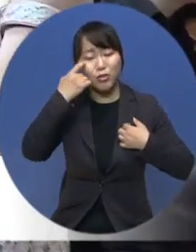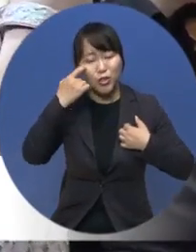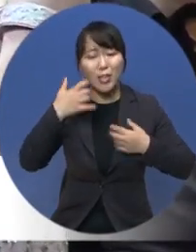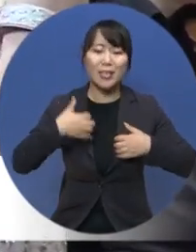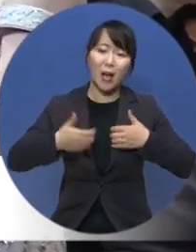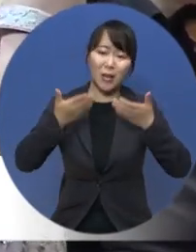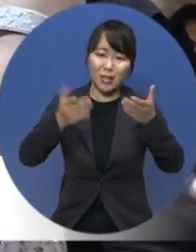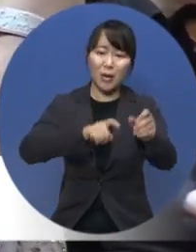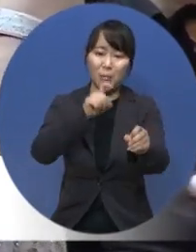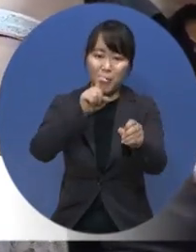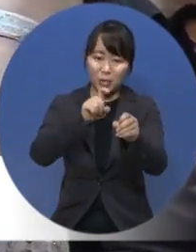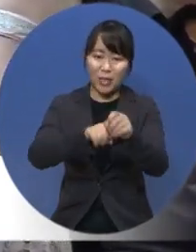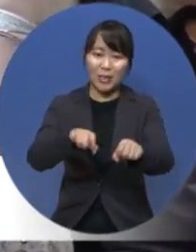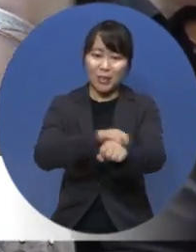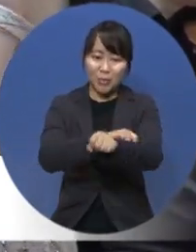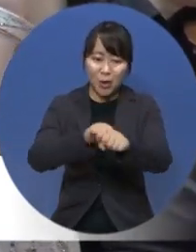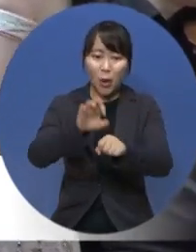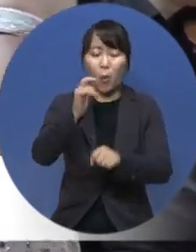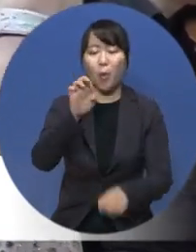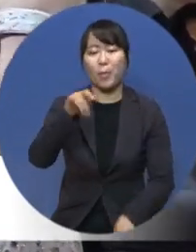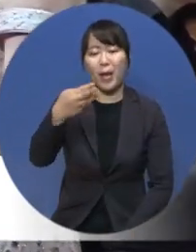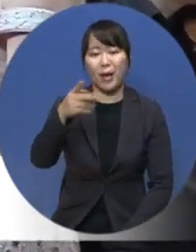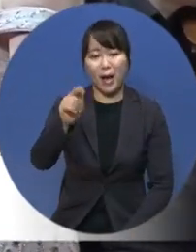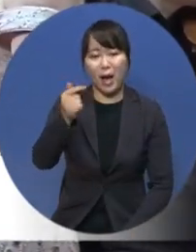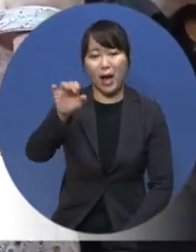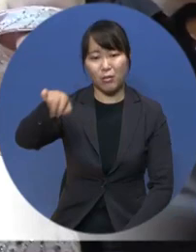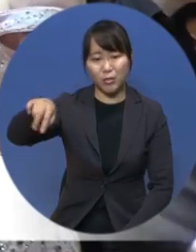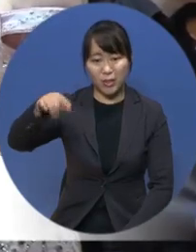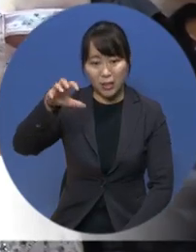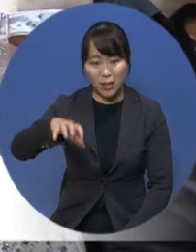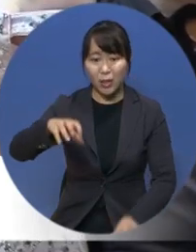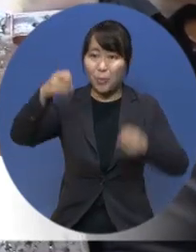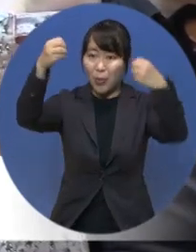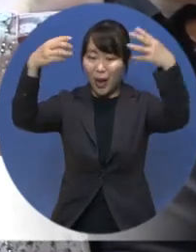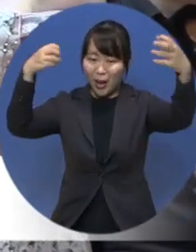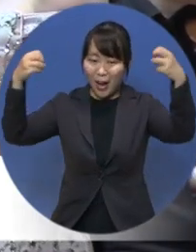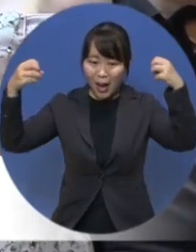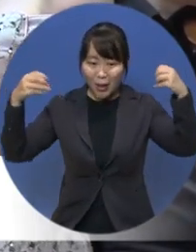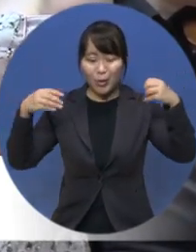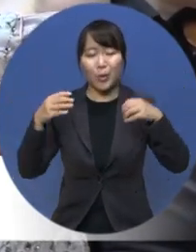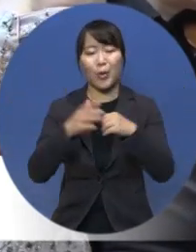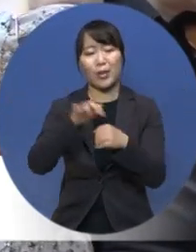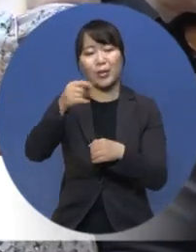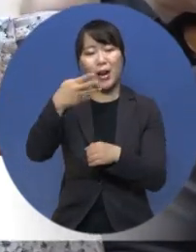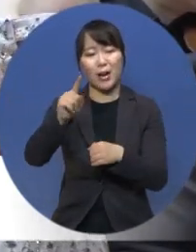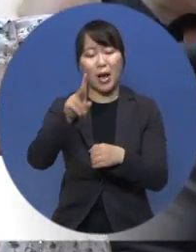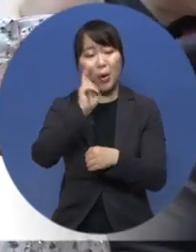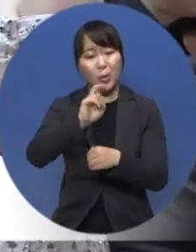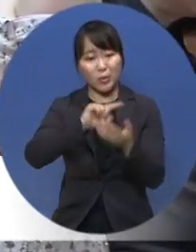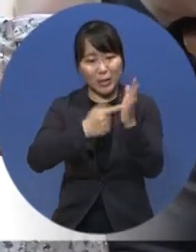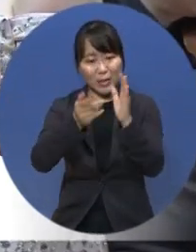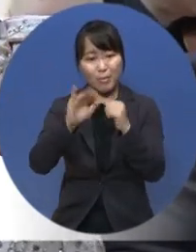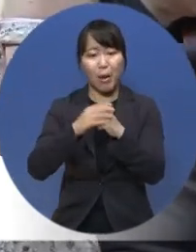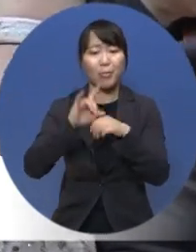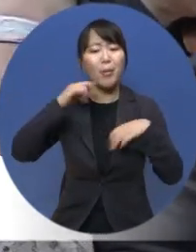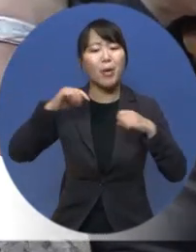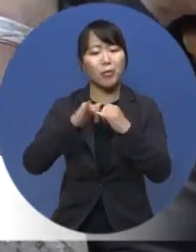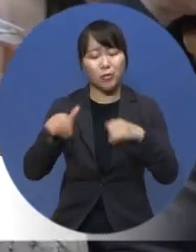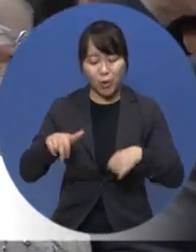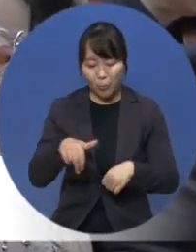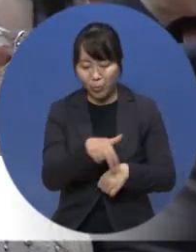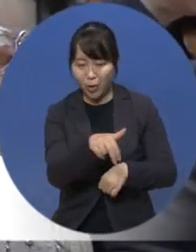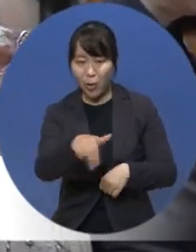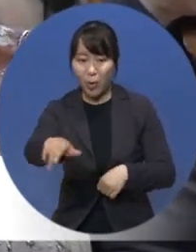해 드리자 에서 특별히 오페라하우스에서 무대 세트와 조명 과 이제 갈라콘서트 지만 배우들의 이제동